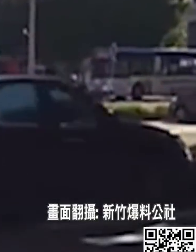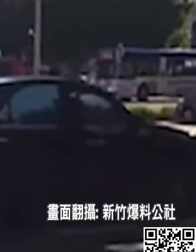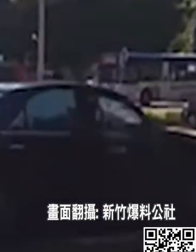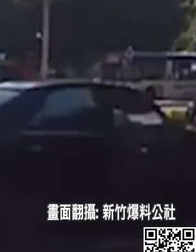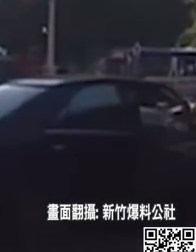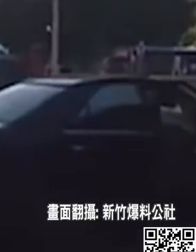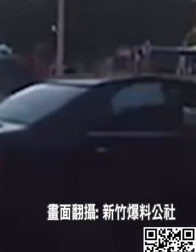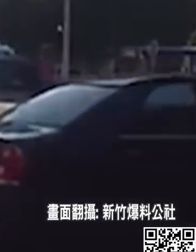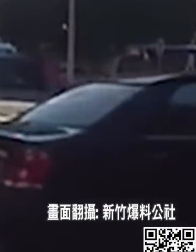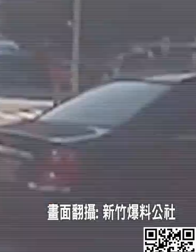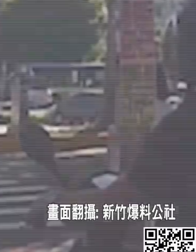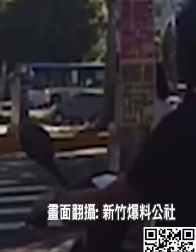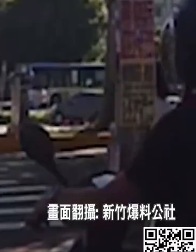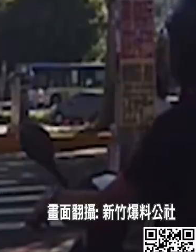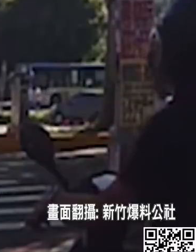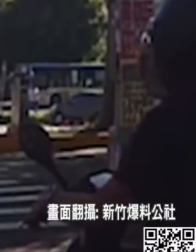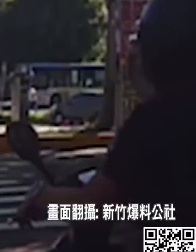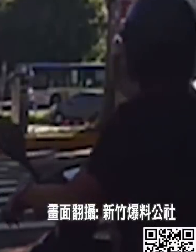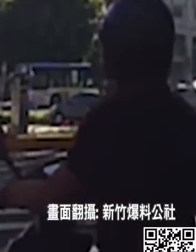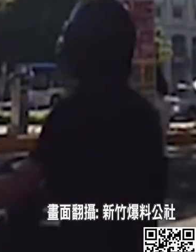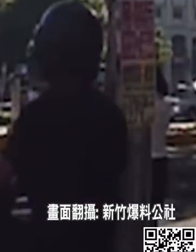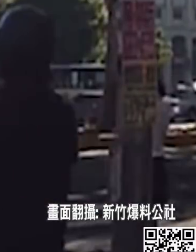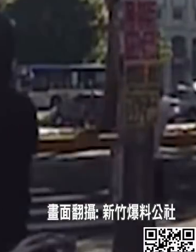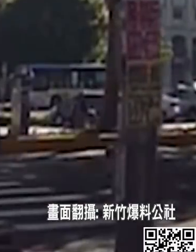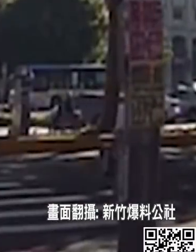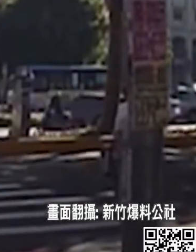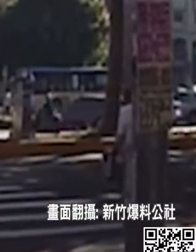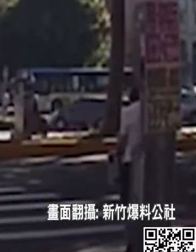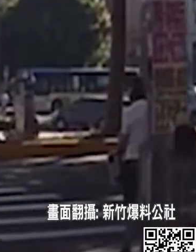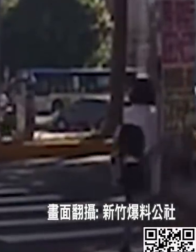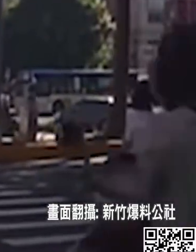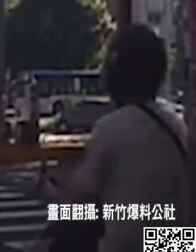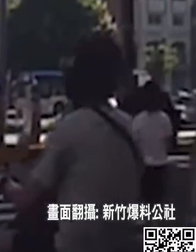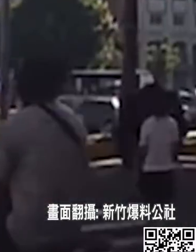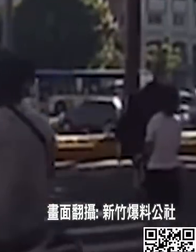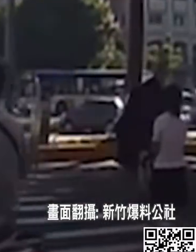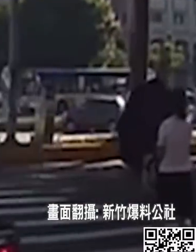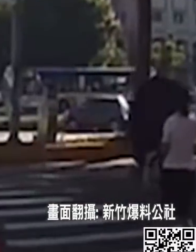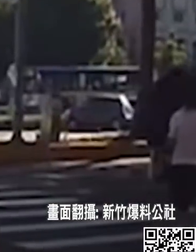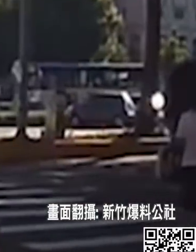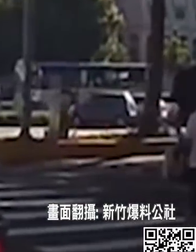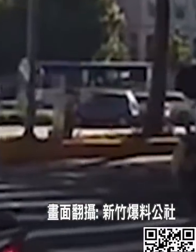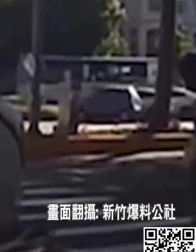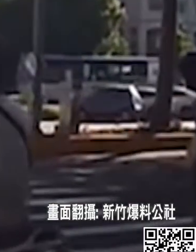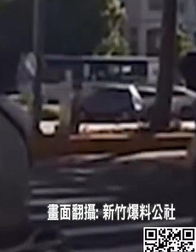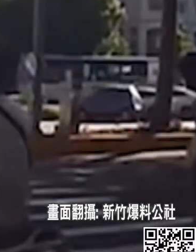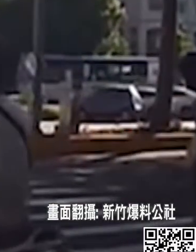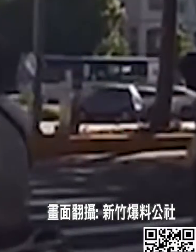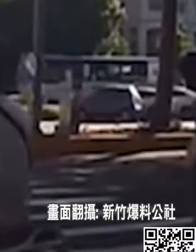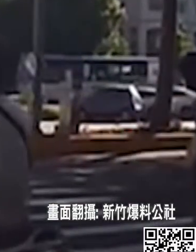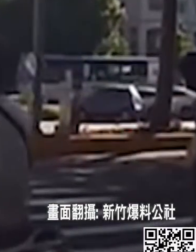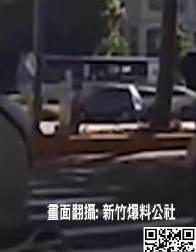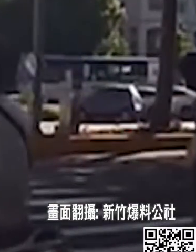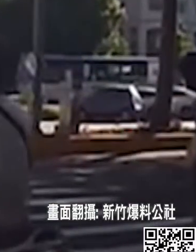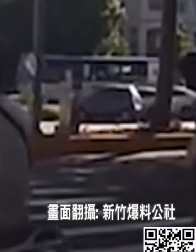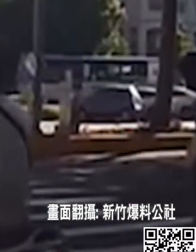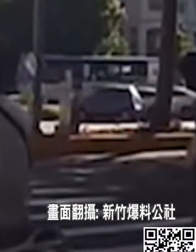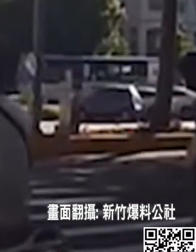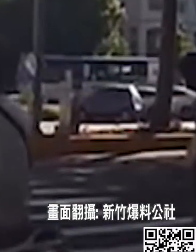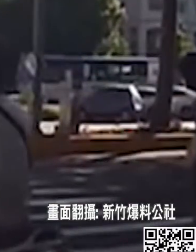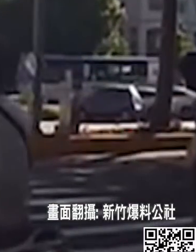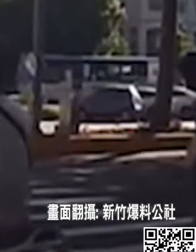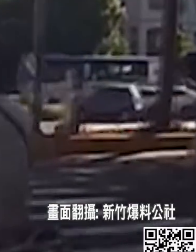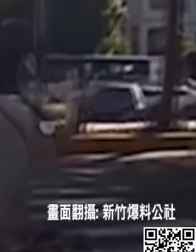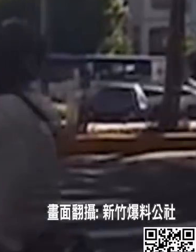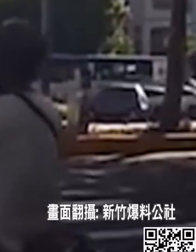口，23号上午7:40，一名机车骑士明明是绿灯前进，却被闯红灯车辆撞个正着。警方到场后进行酒测，但